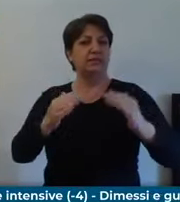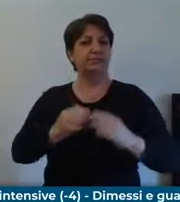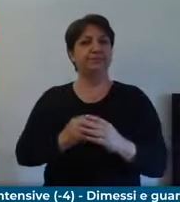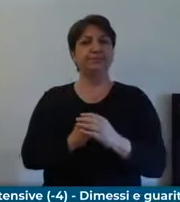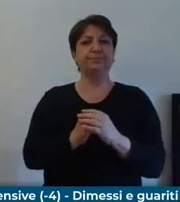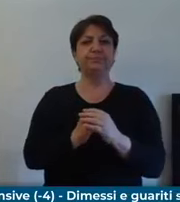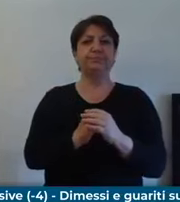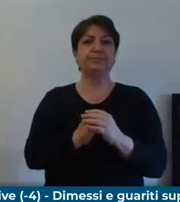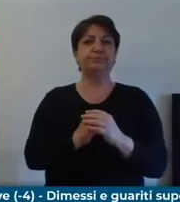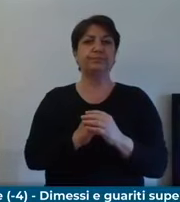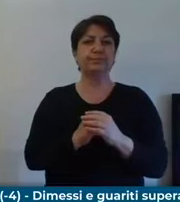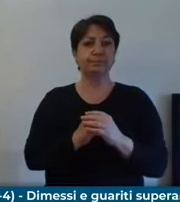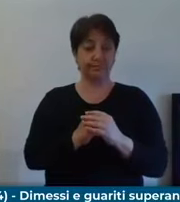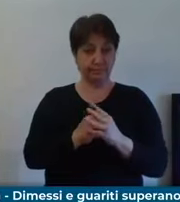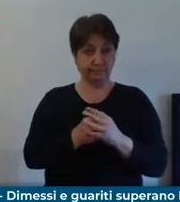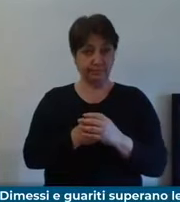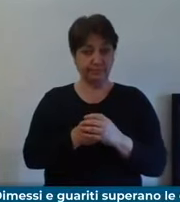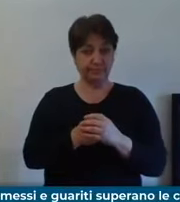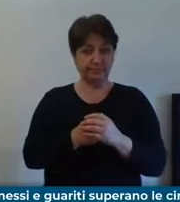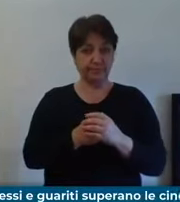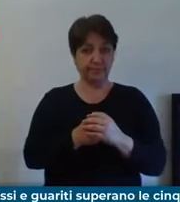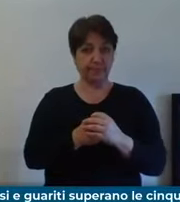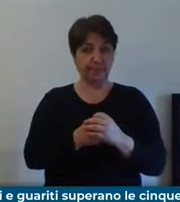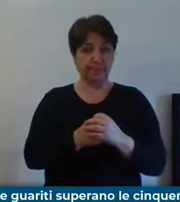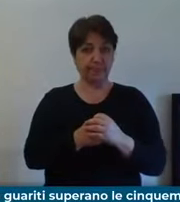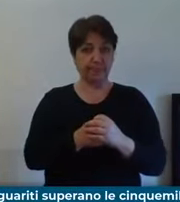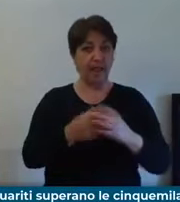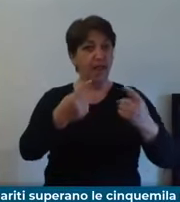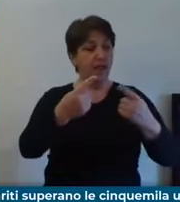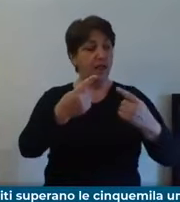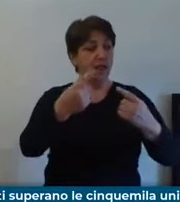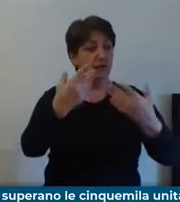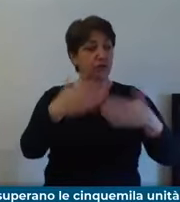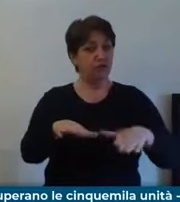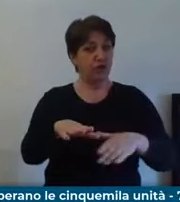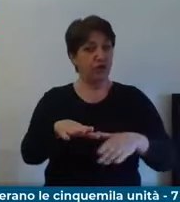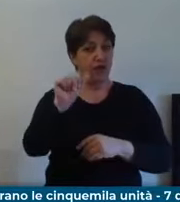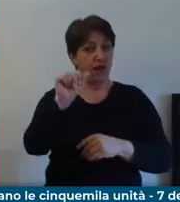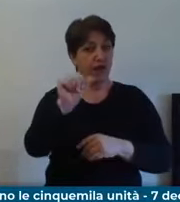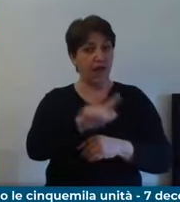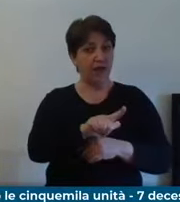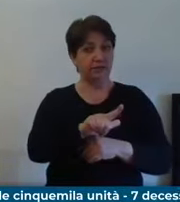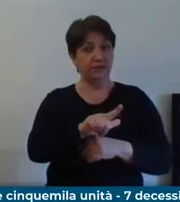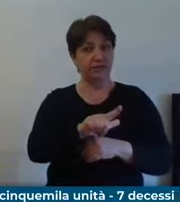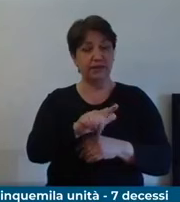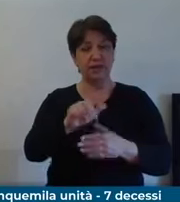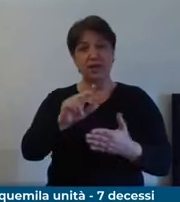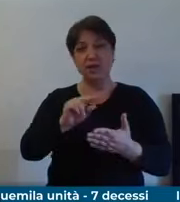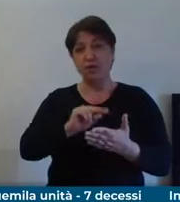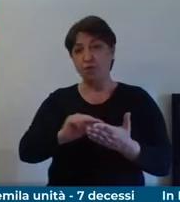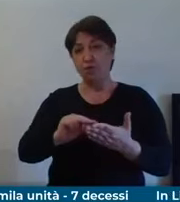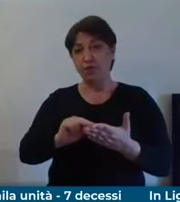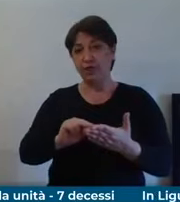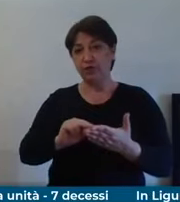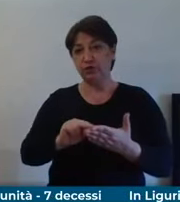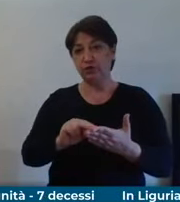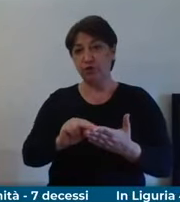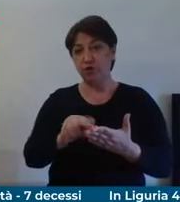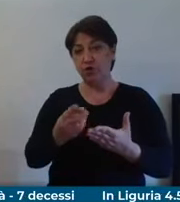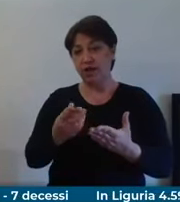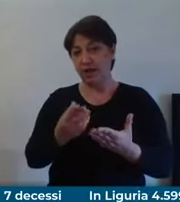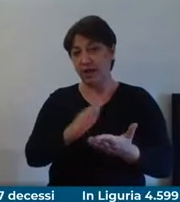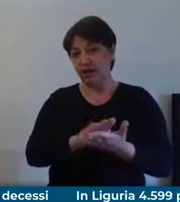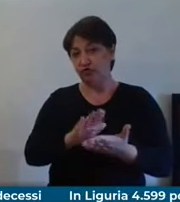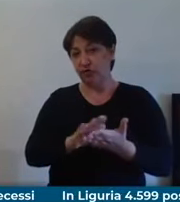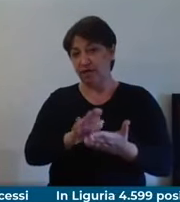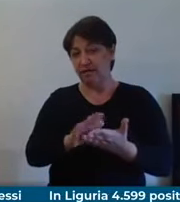l'Istituto di Igiene, l'igiene della ASL, che ogni due volte al giorno chiama direttamente queste persone per sapere